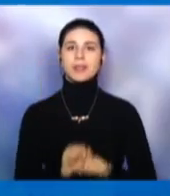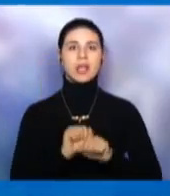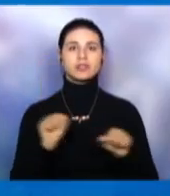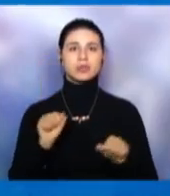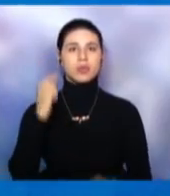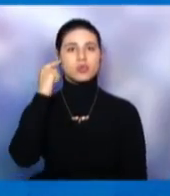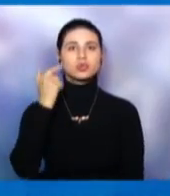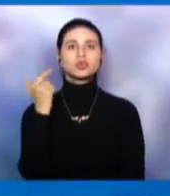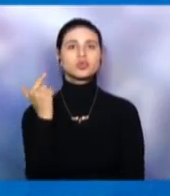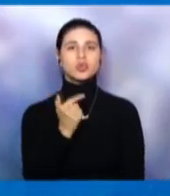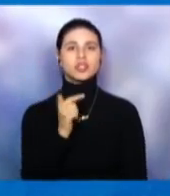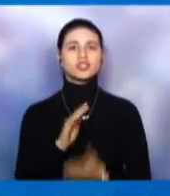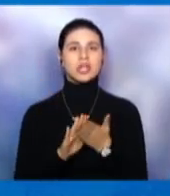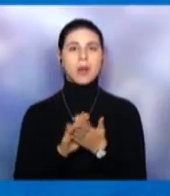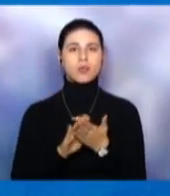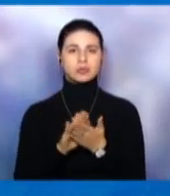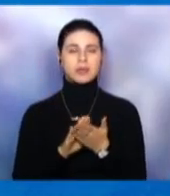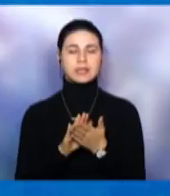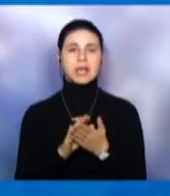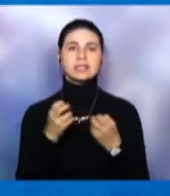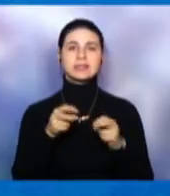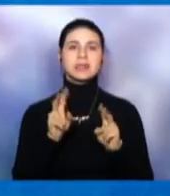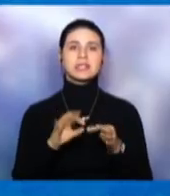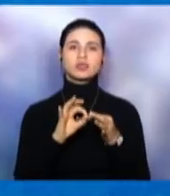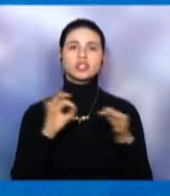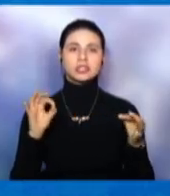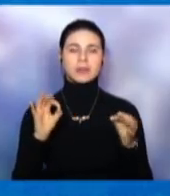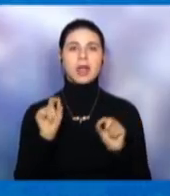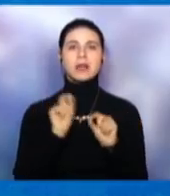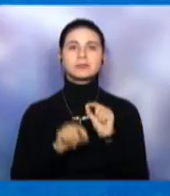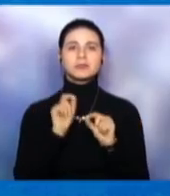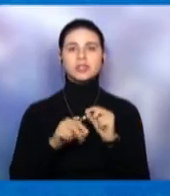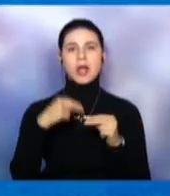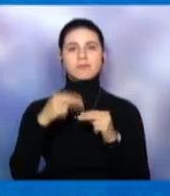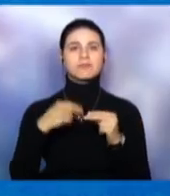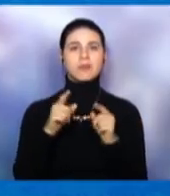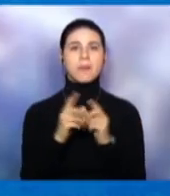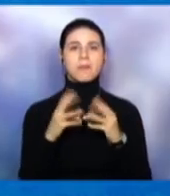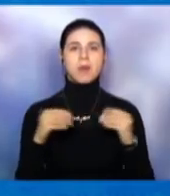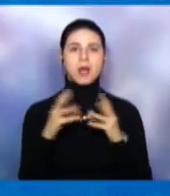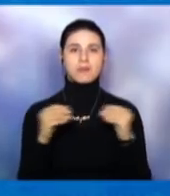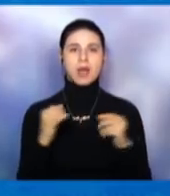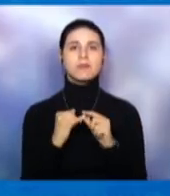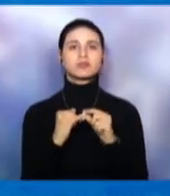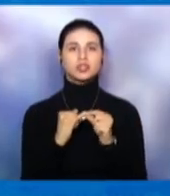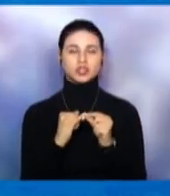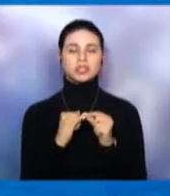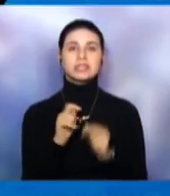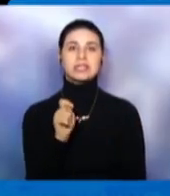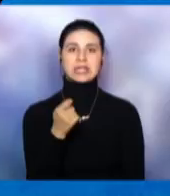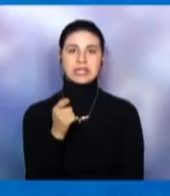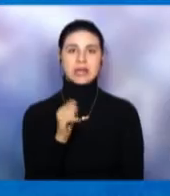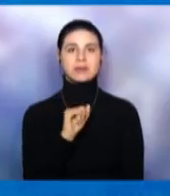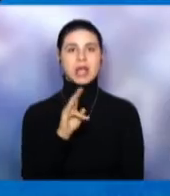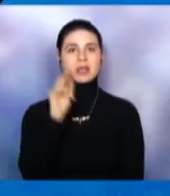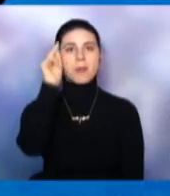უხეში გამოწმენდა. სპეციალური ჩხირებით, ასანთის ღერძე დახვეული ბამბით, ფრჩხილით, გასაღებით